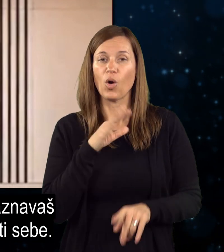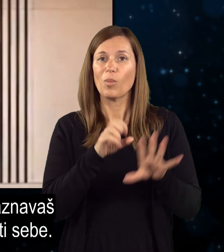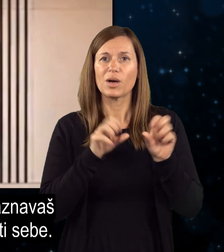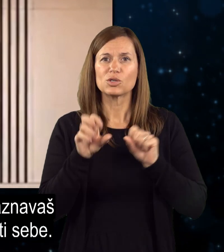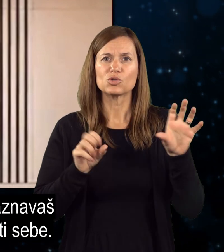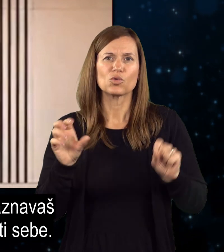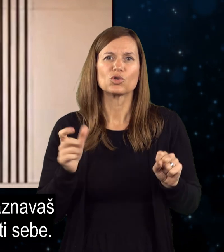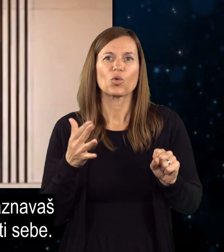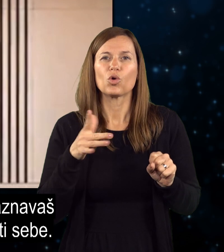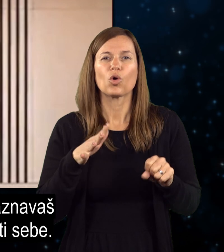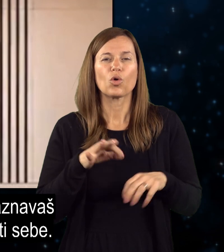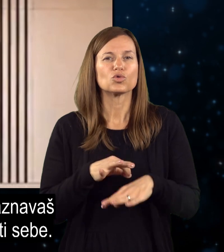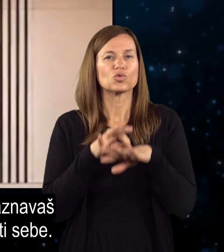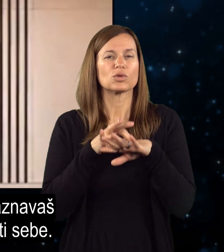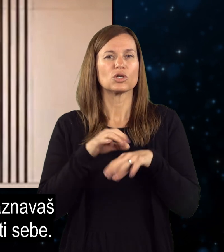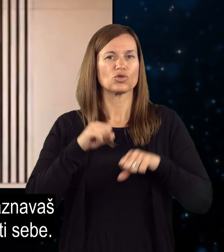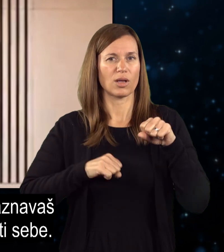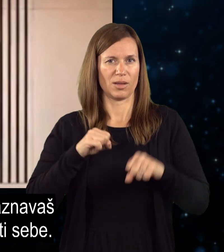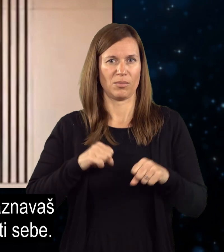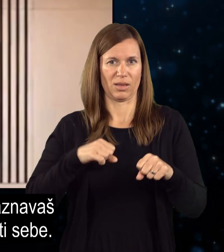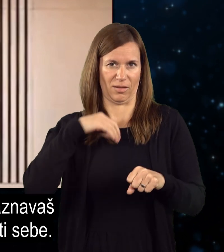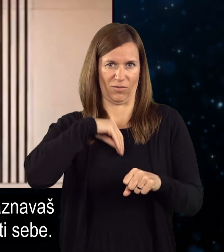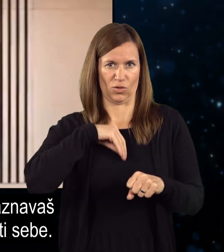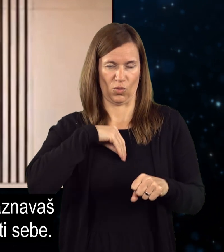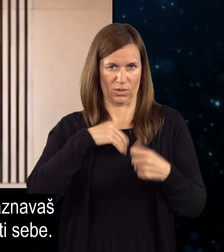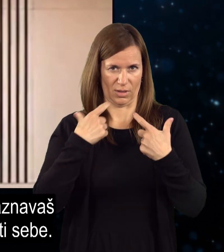Opazuješ, koliko zaznavaš gibanje v notranjosti sebe.